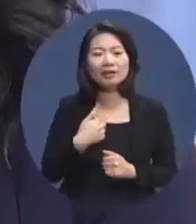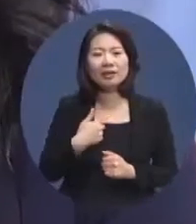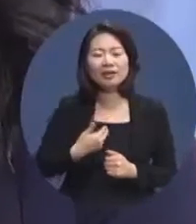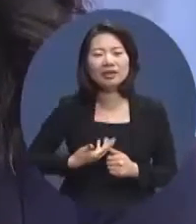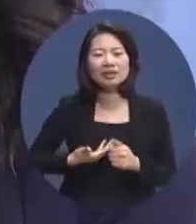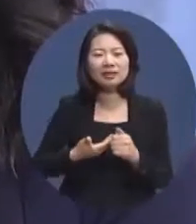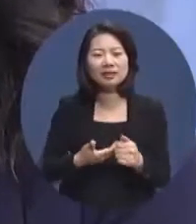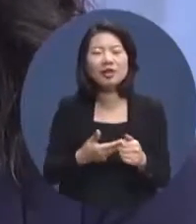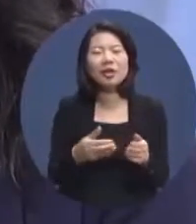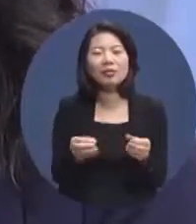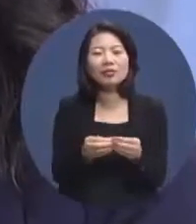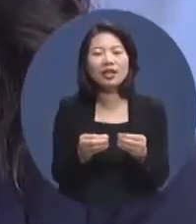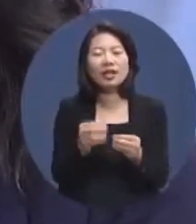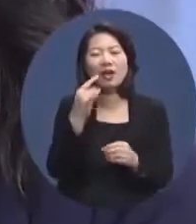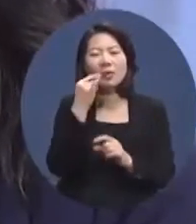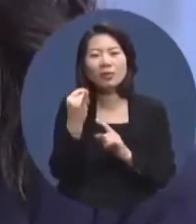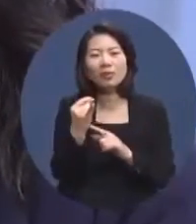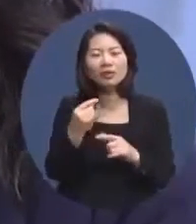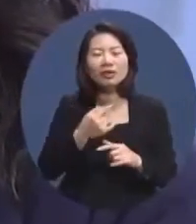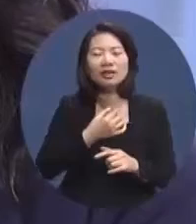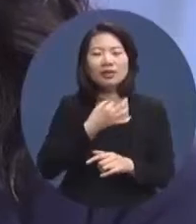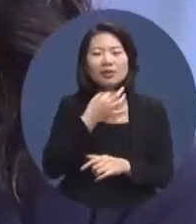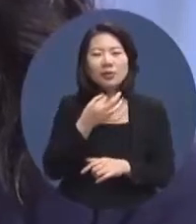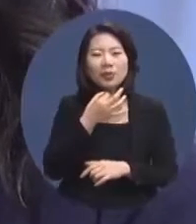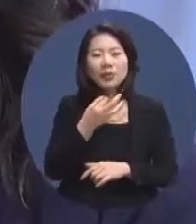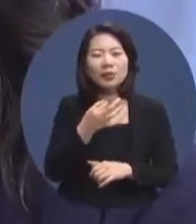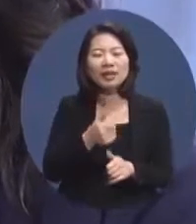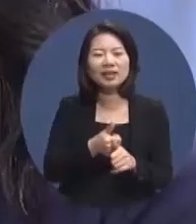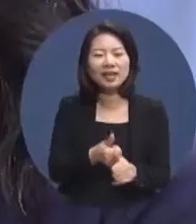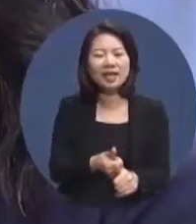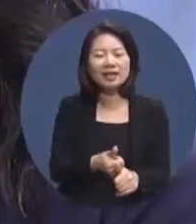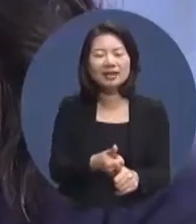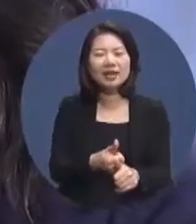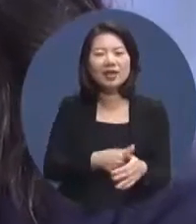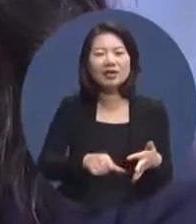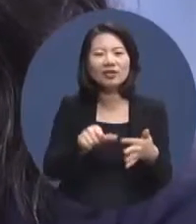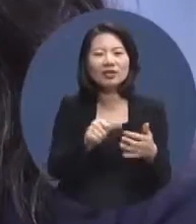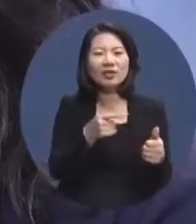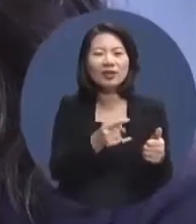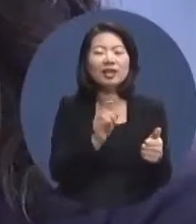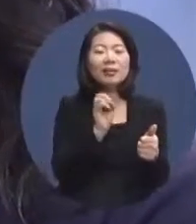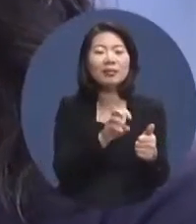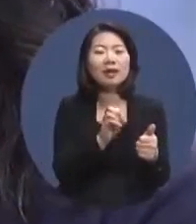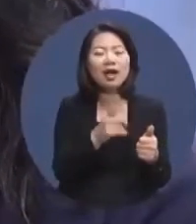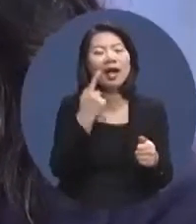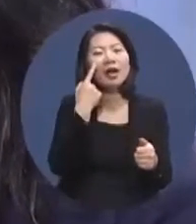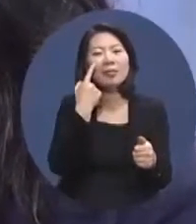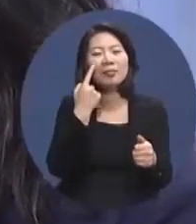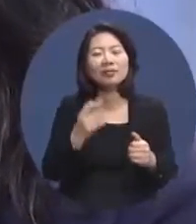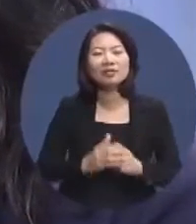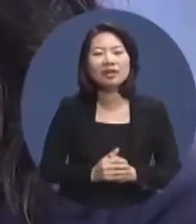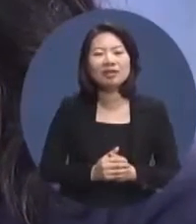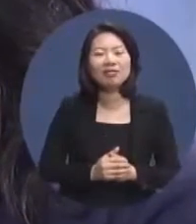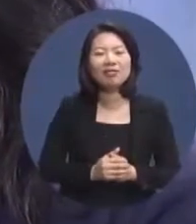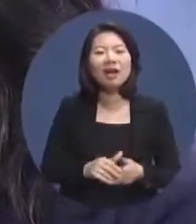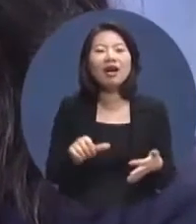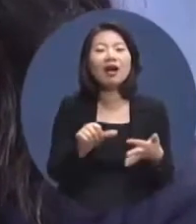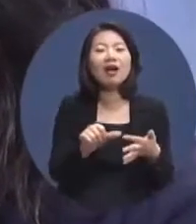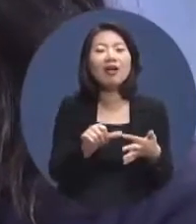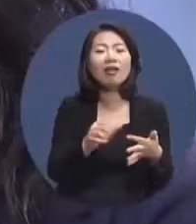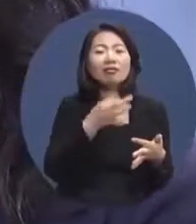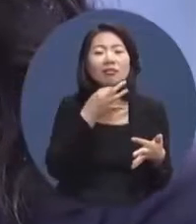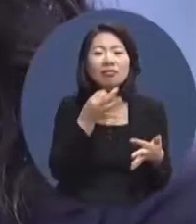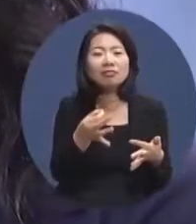드리는 문장을 어머니께서 소리 내서 따라서 은호에게 말해주는 겁니다. 은호야,